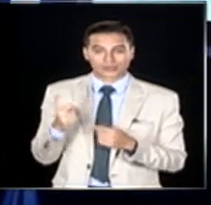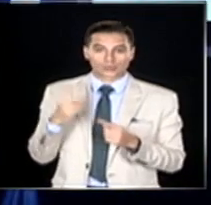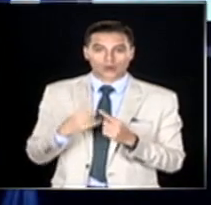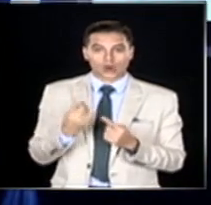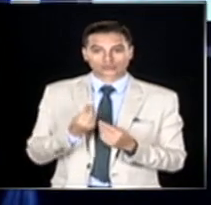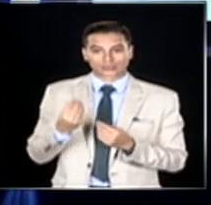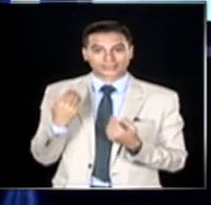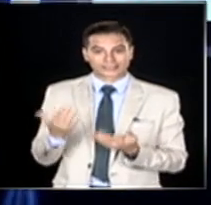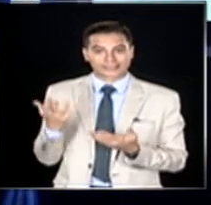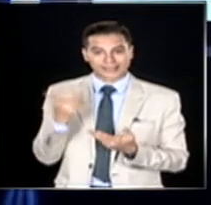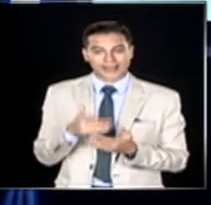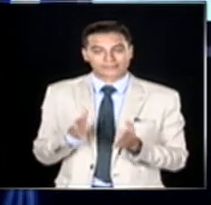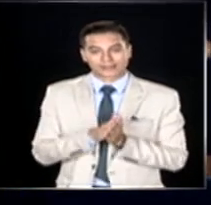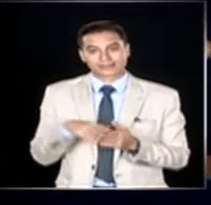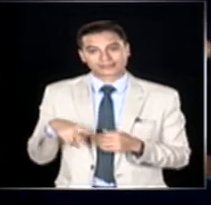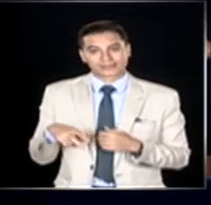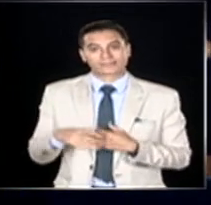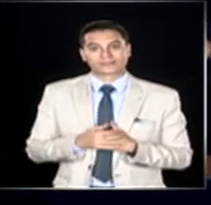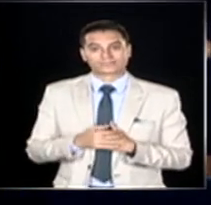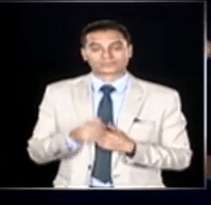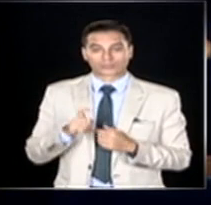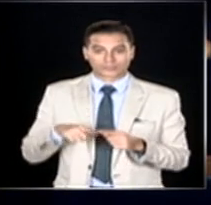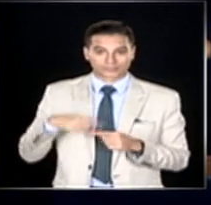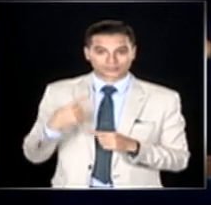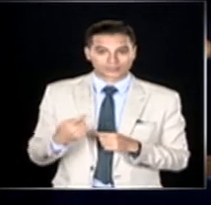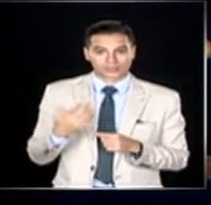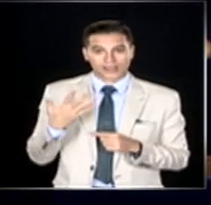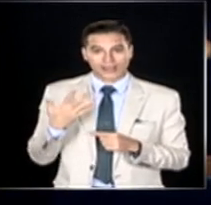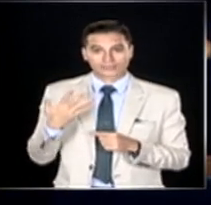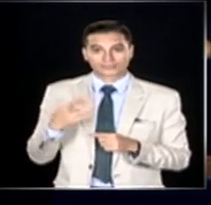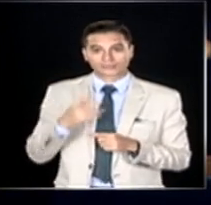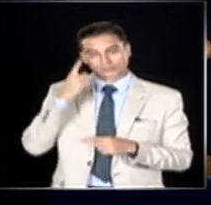هدية، بقيتوا 80. ودلوقتي مع الفقرة الخامسة،